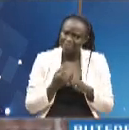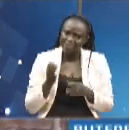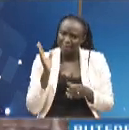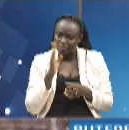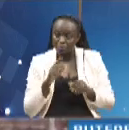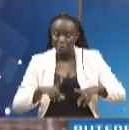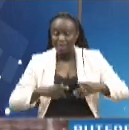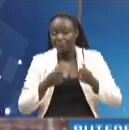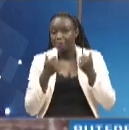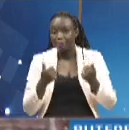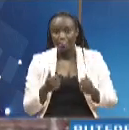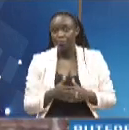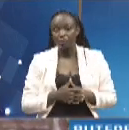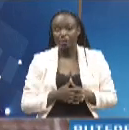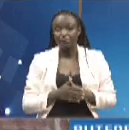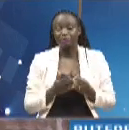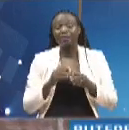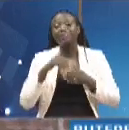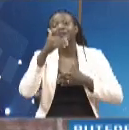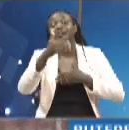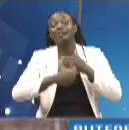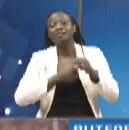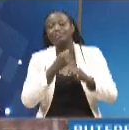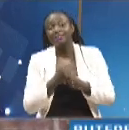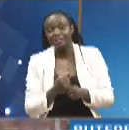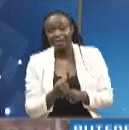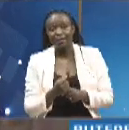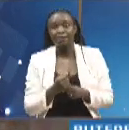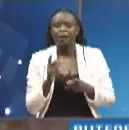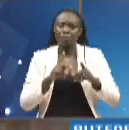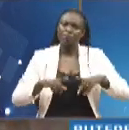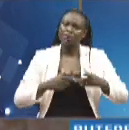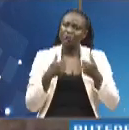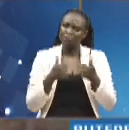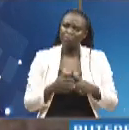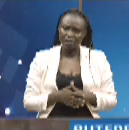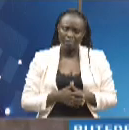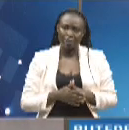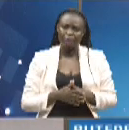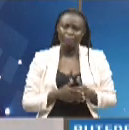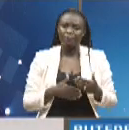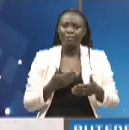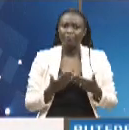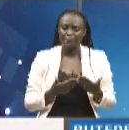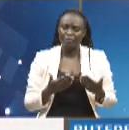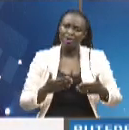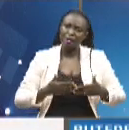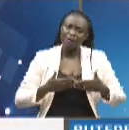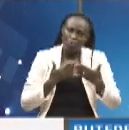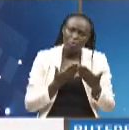baramu, nti n'emyaka ejja neebasangawo nga bali baramu. Njagaliza abantu